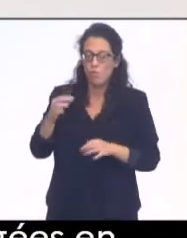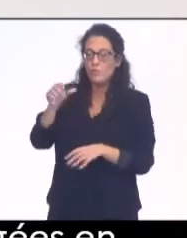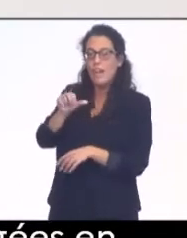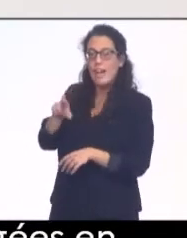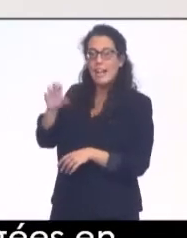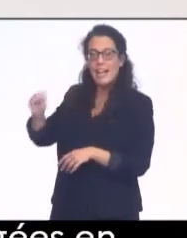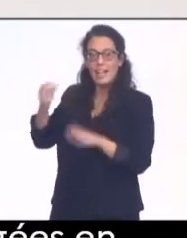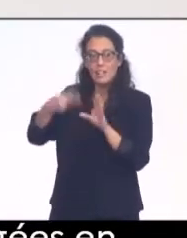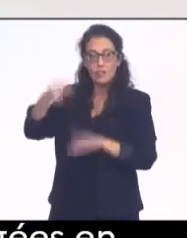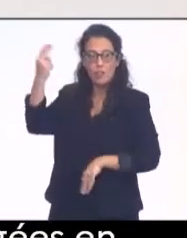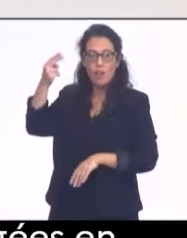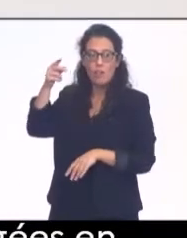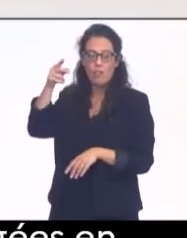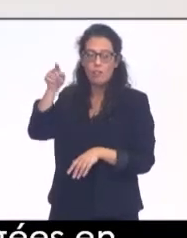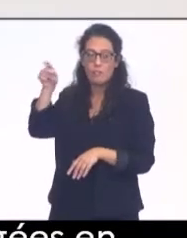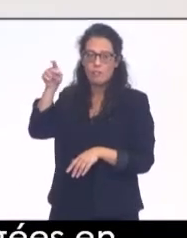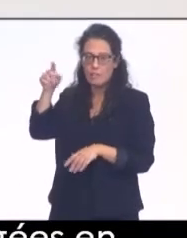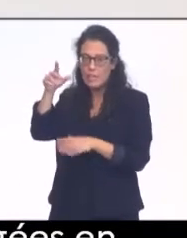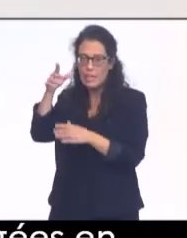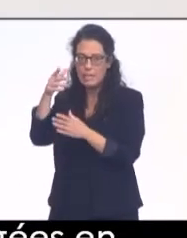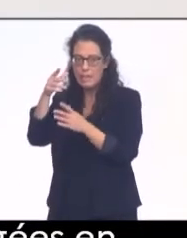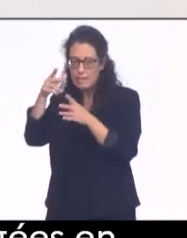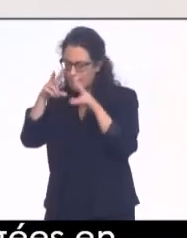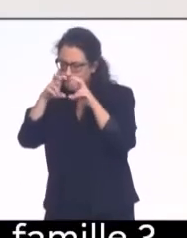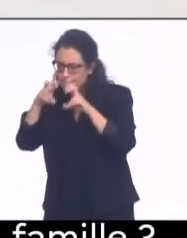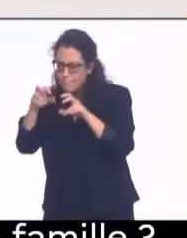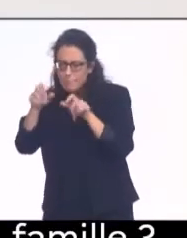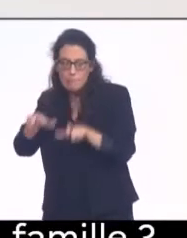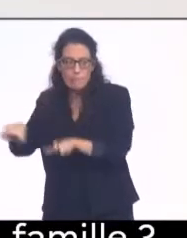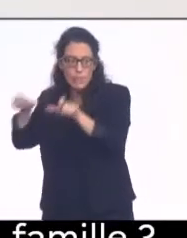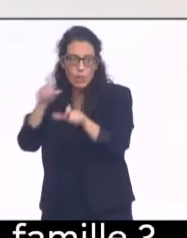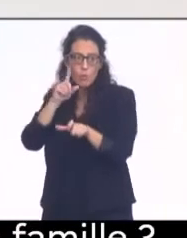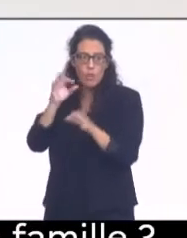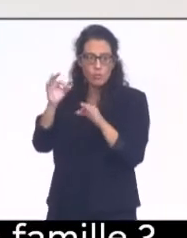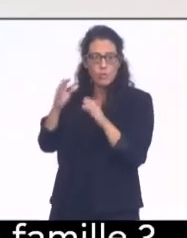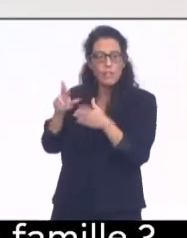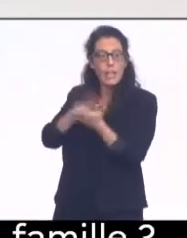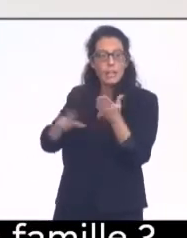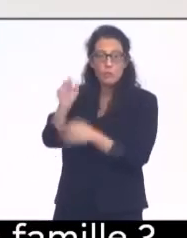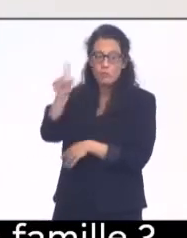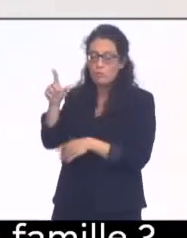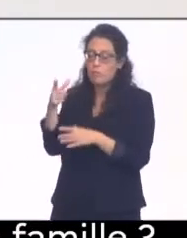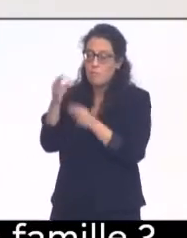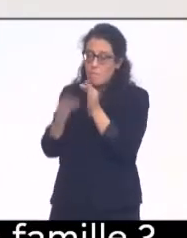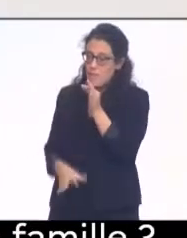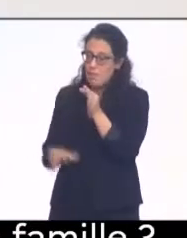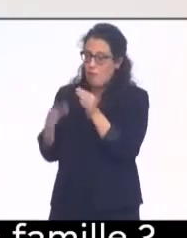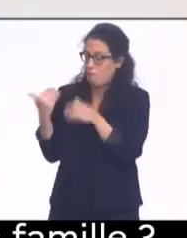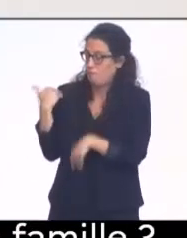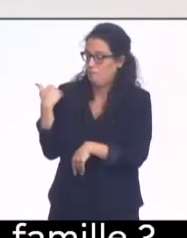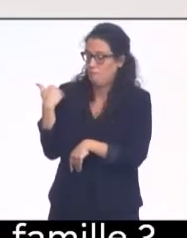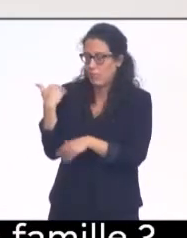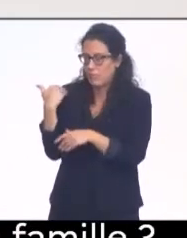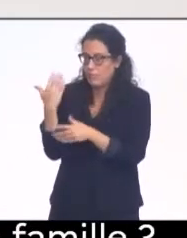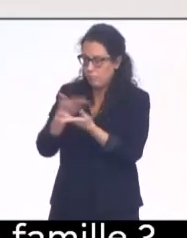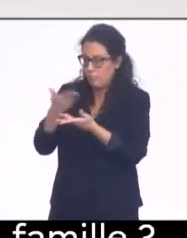des Hauts-de-France qui suivent ce dossier de près, puisque nous avons refait un point justement avec les Hauts-de-France très récemment. La situation est